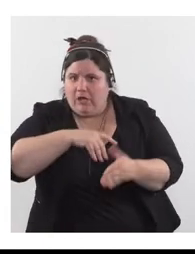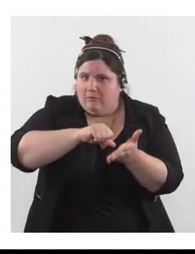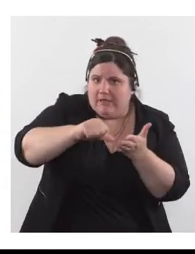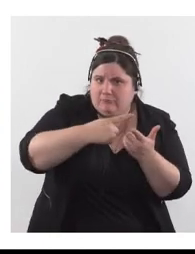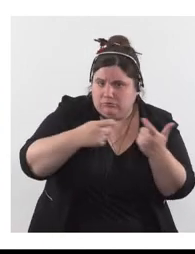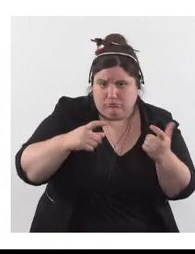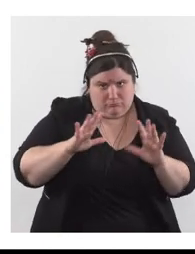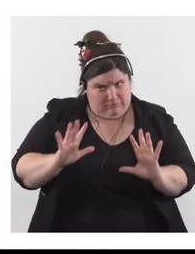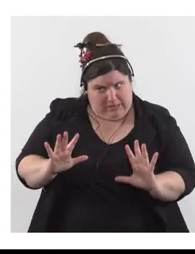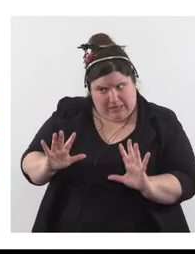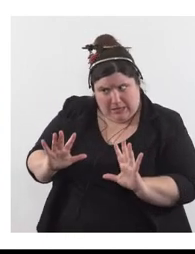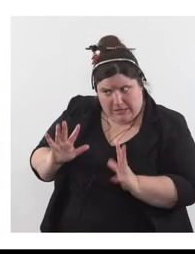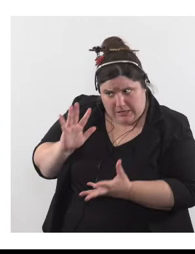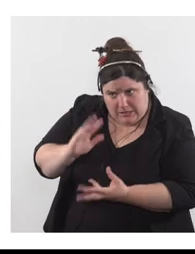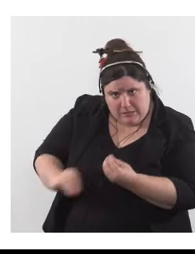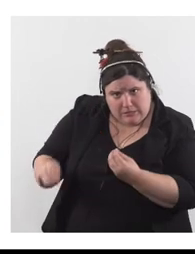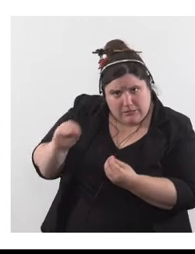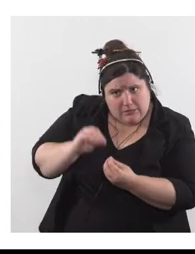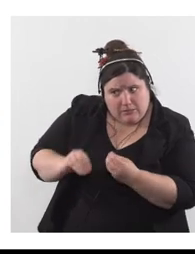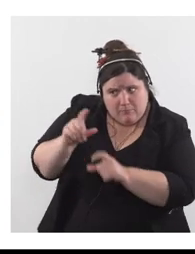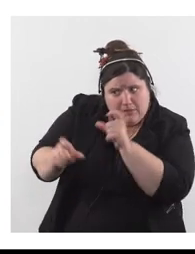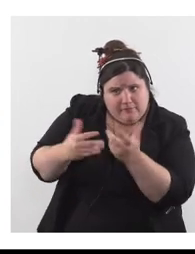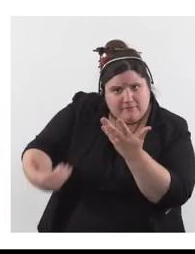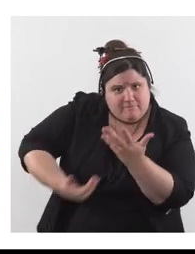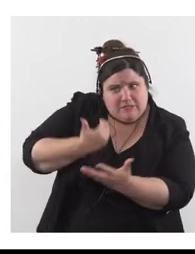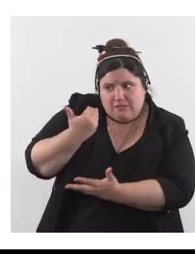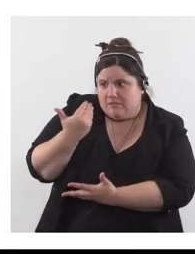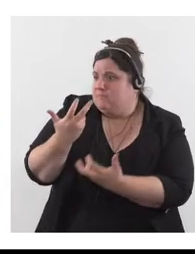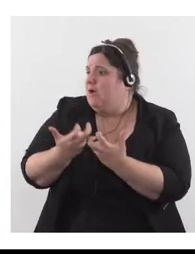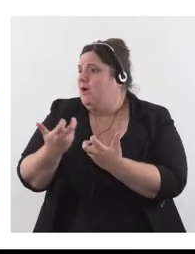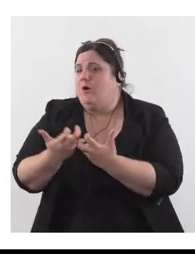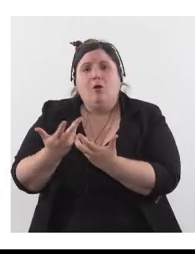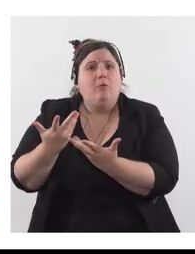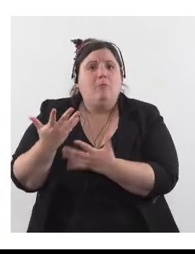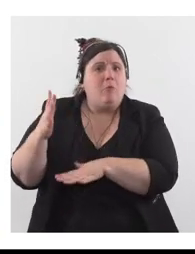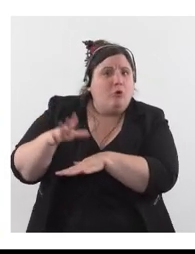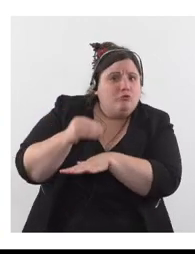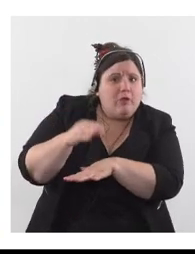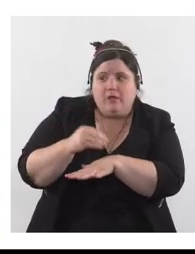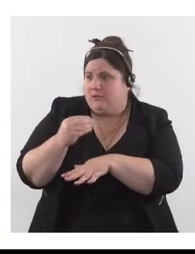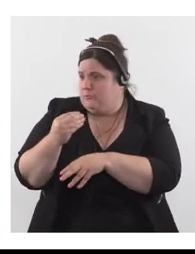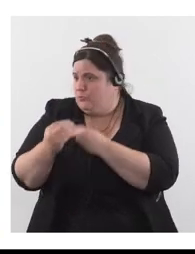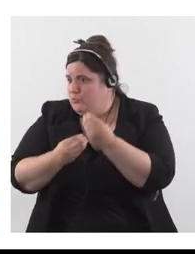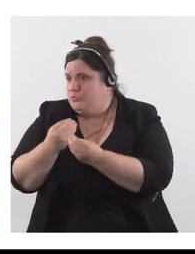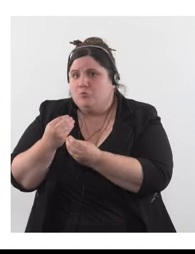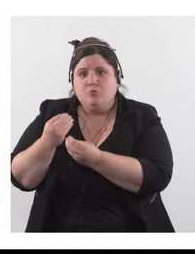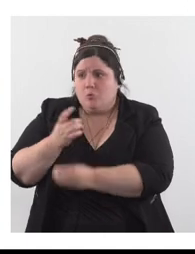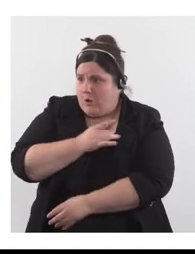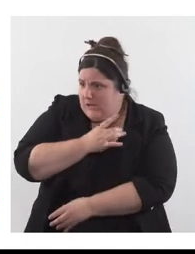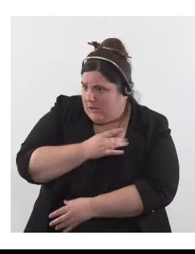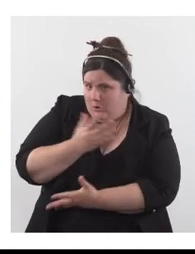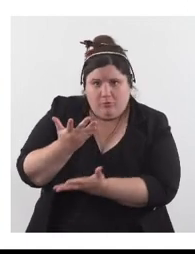Comment sont financées, comment sont aidées, en fait, les victimes des discriminations? Parce que chez nous, on a un système